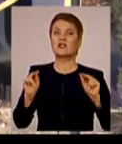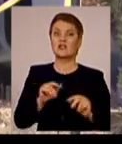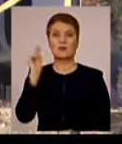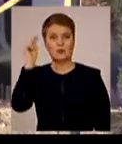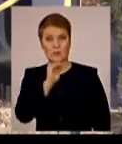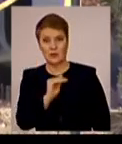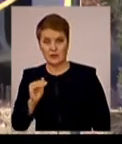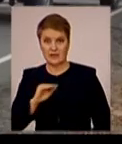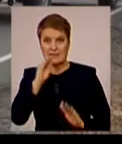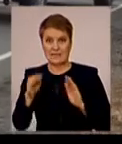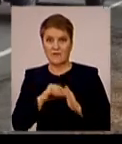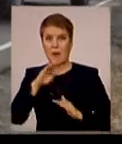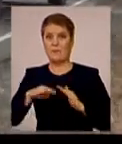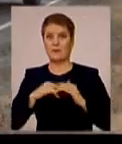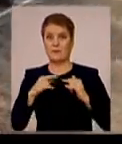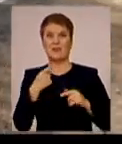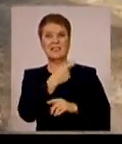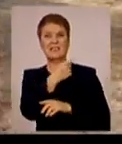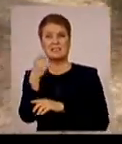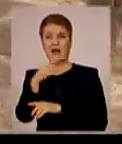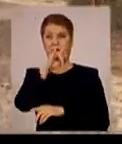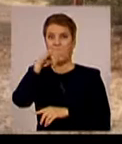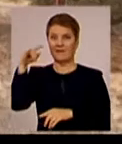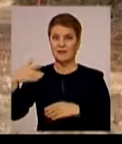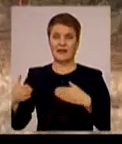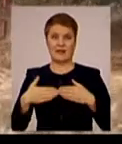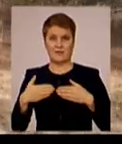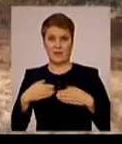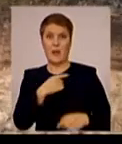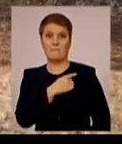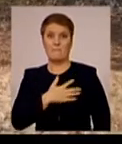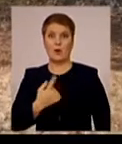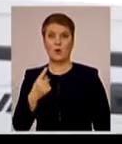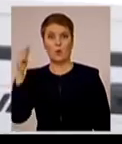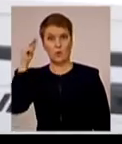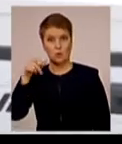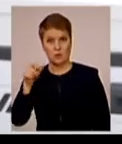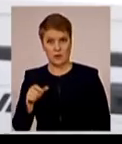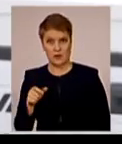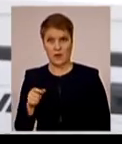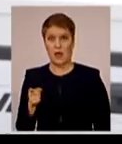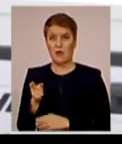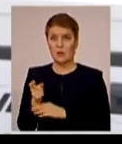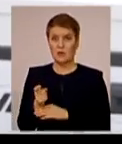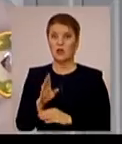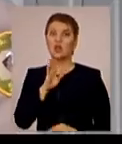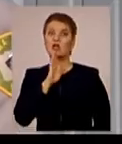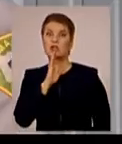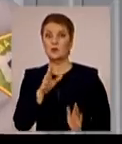і дверях, так поранив одного школяра. Поцілили в жінку з дитиною. У поліції кажуть, по їхньому авто стрілець відкрив вогонь, коли ті проїжджали.